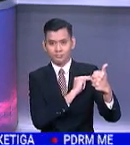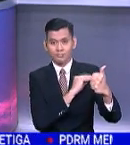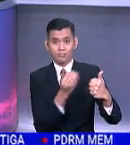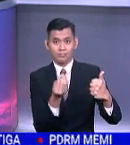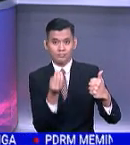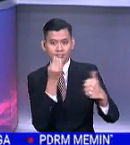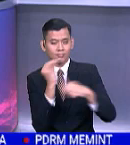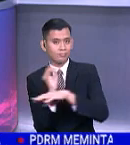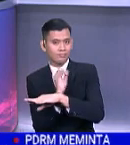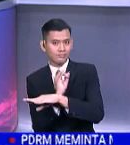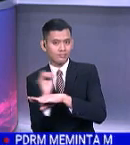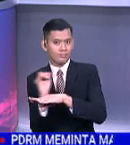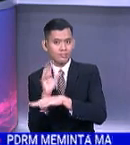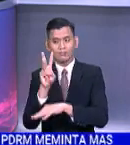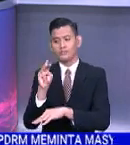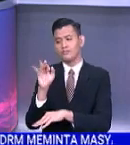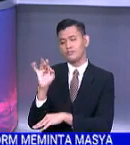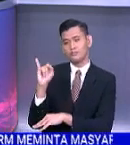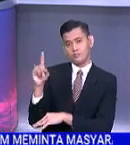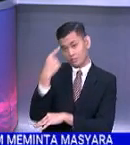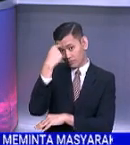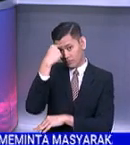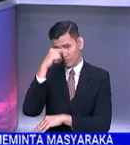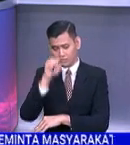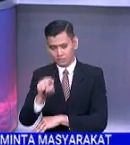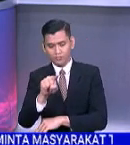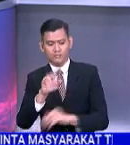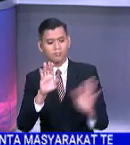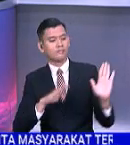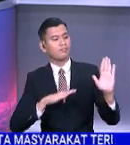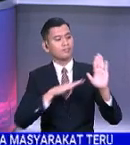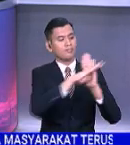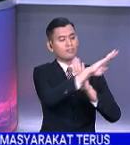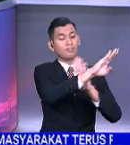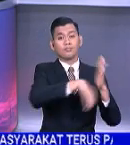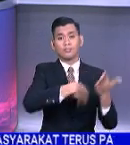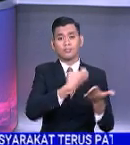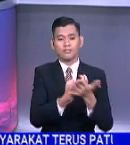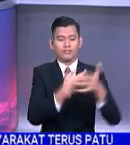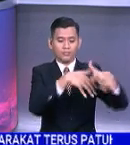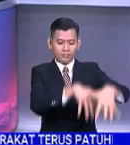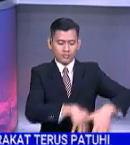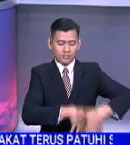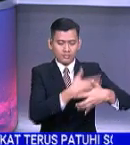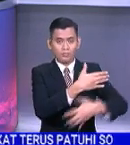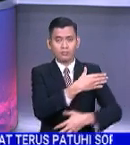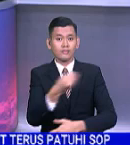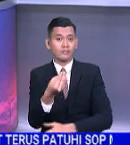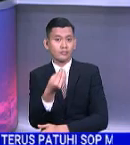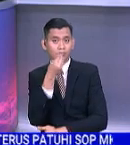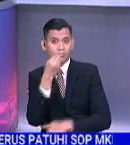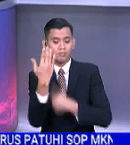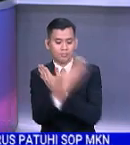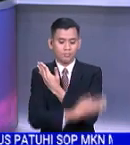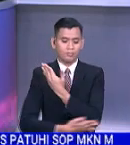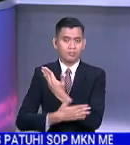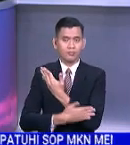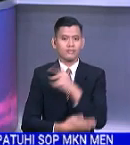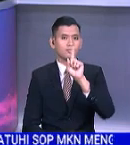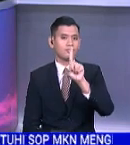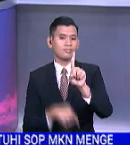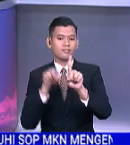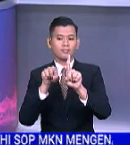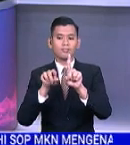bagi tujuan merancakkan lagi sektor pertanian dan industri makanan negara. Daripada jumlah itu,